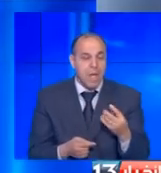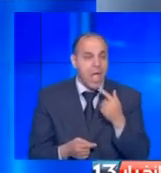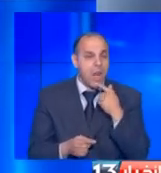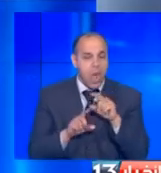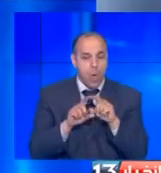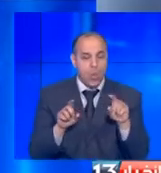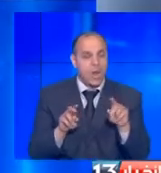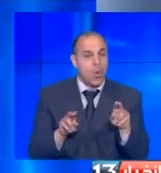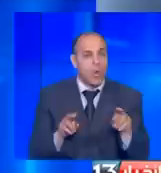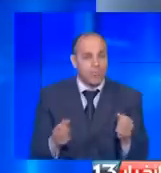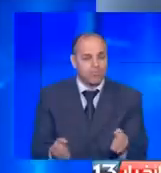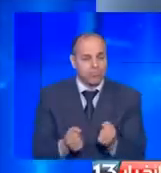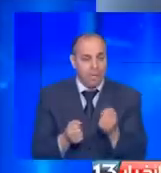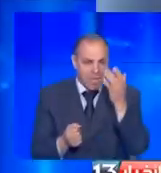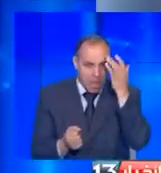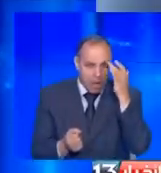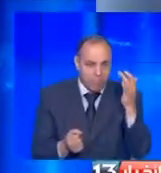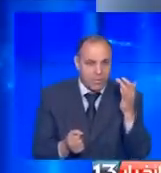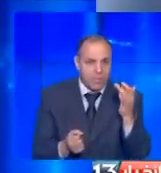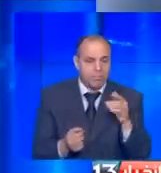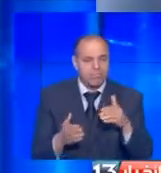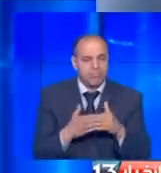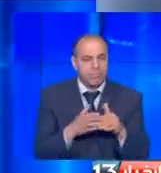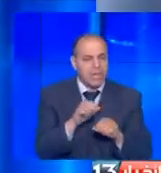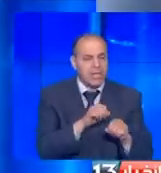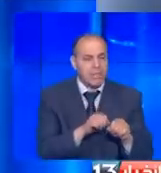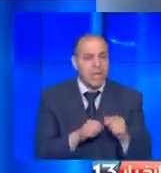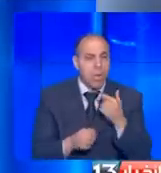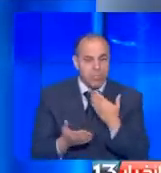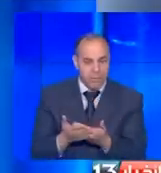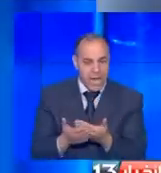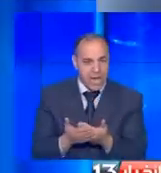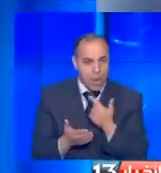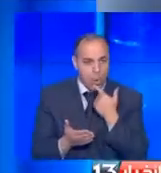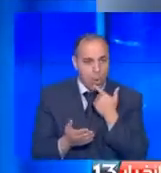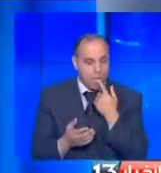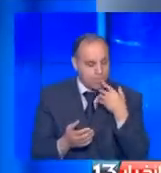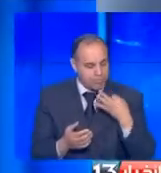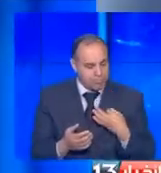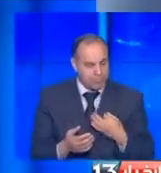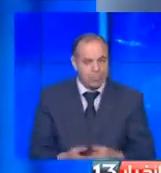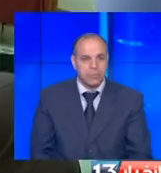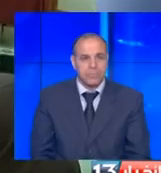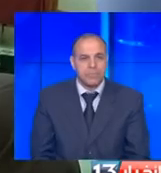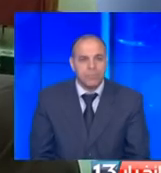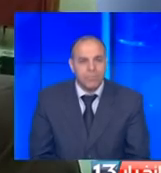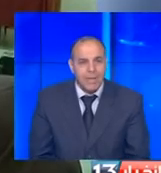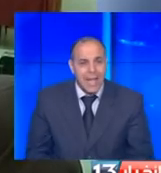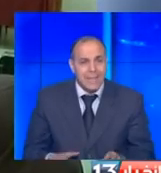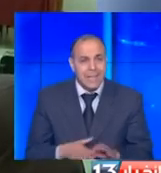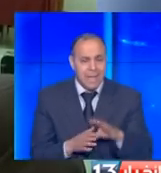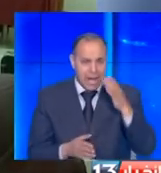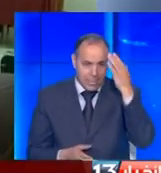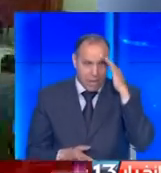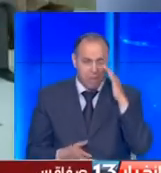تحت عنوان التظاهرات الثقافية عوائق التنظيم ورهانات الالتزام. التظاهرات